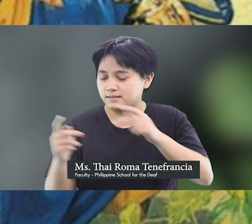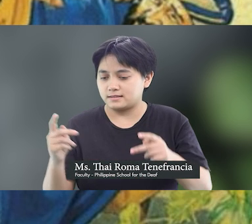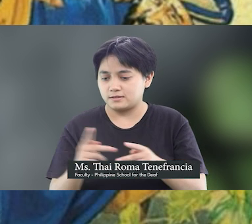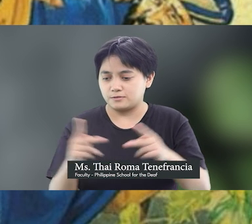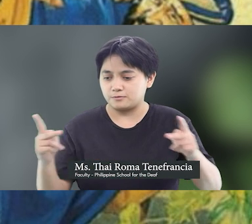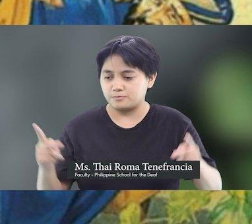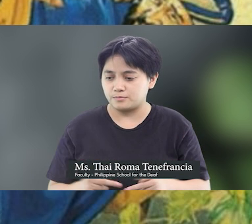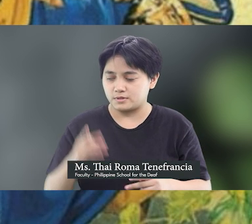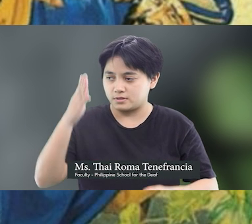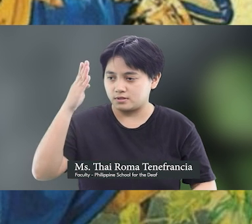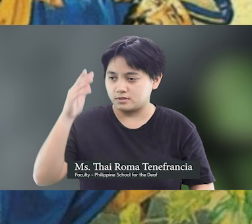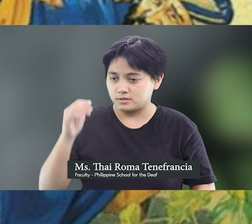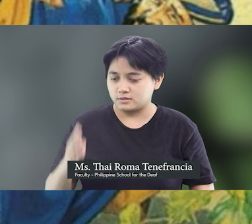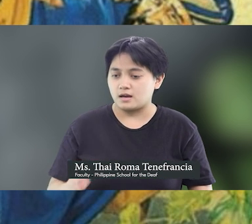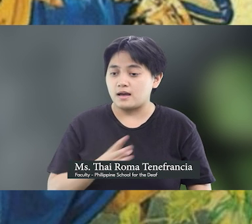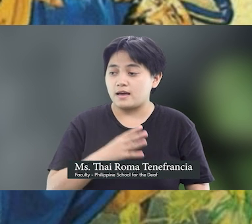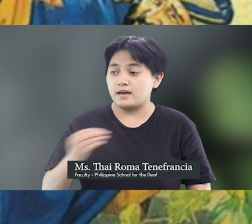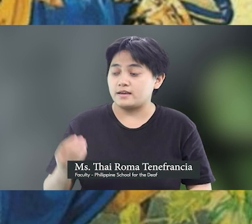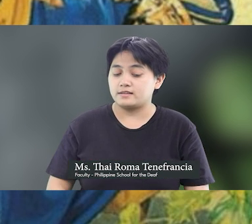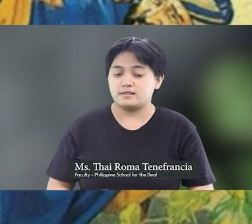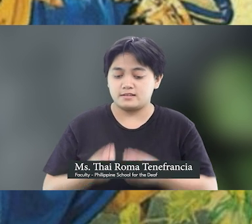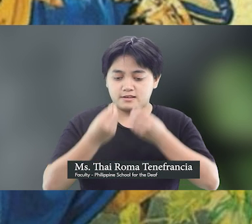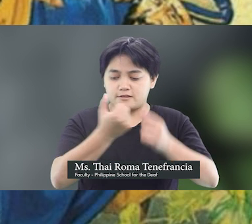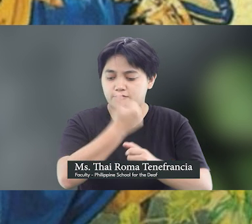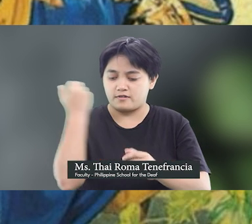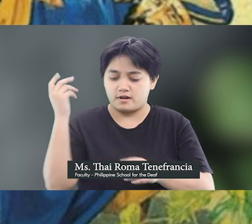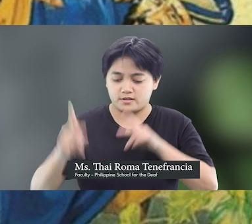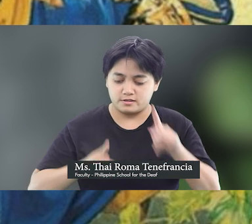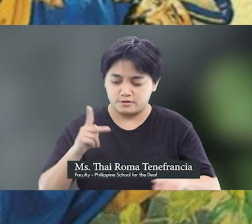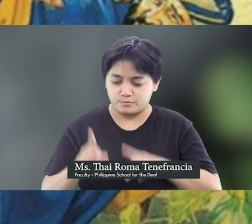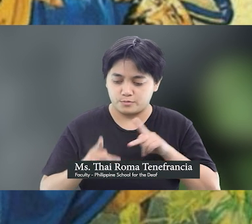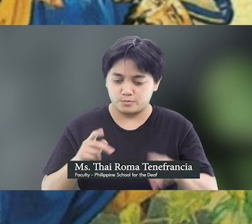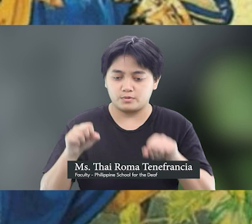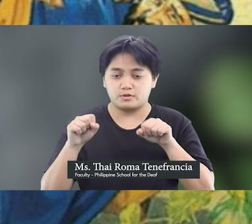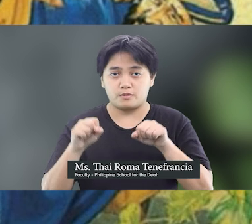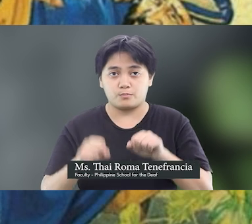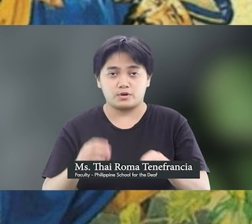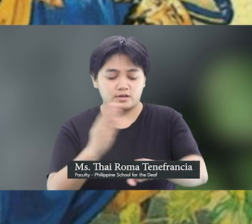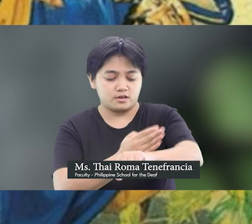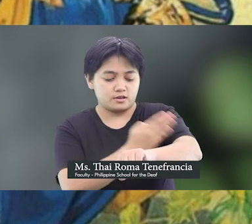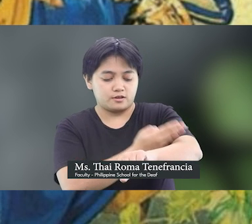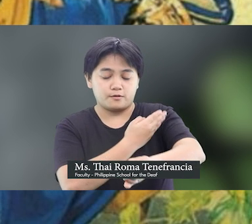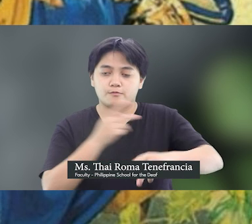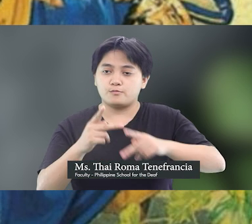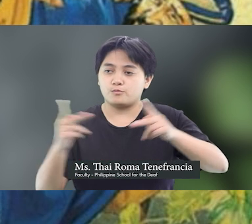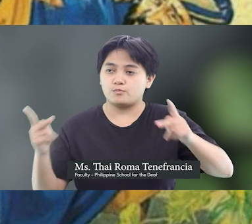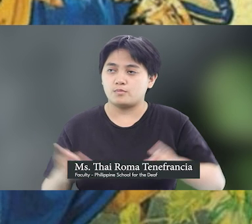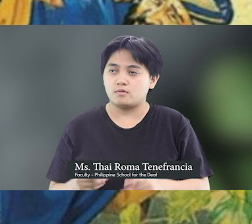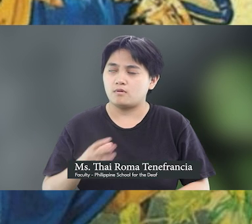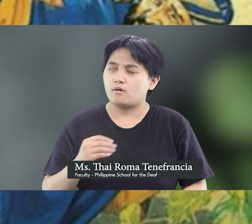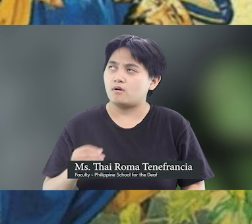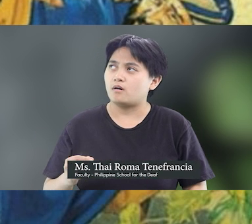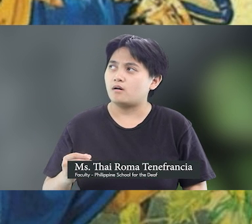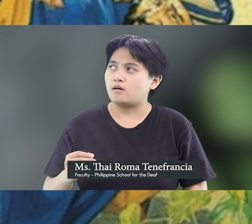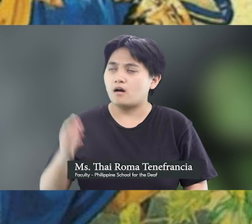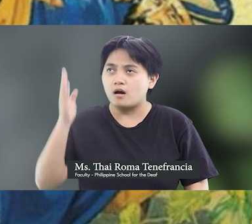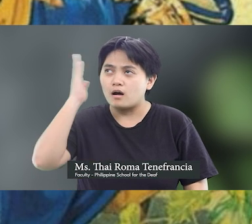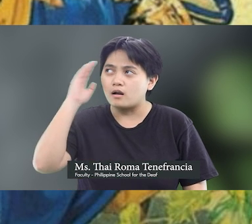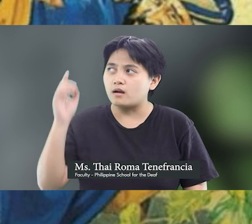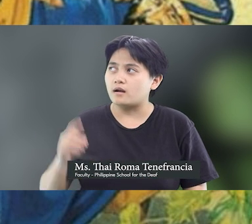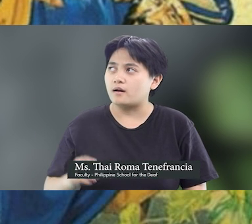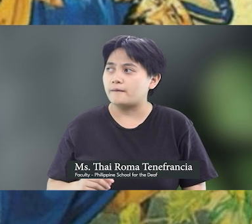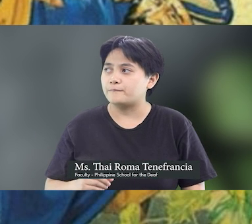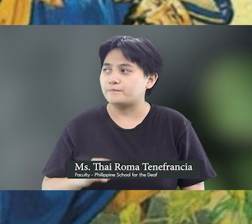ng Diyos at ibibigay sa isang bayang makapagpapalago nito. Nang marinig ng mga punong pari at